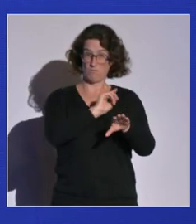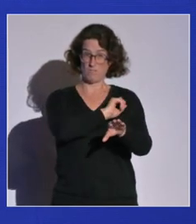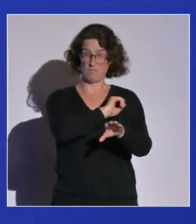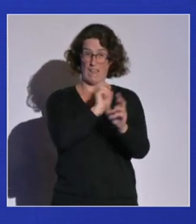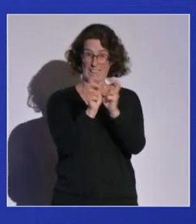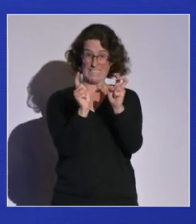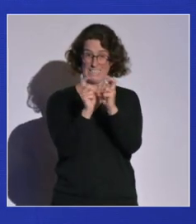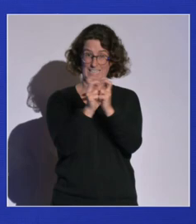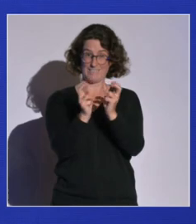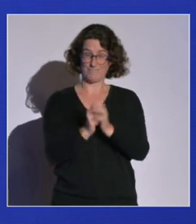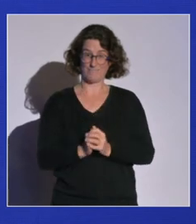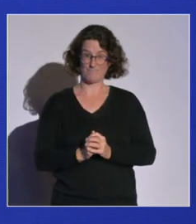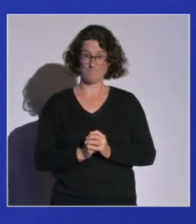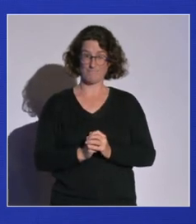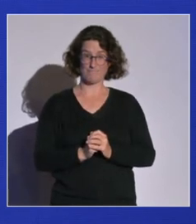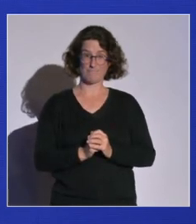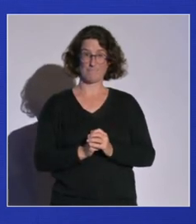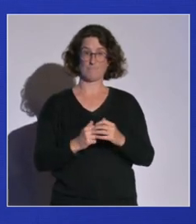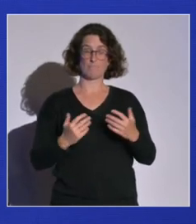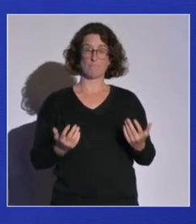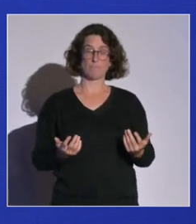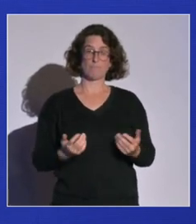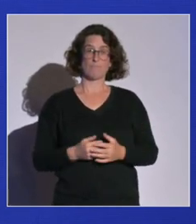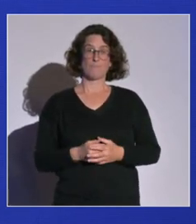géothermie. Pour